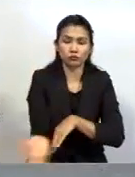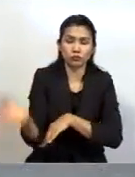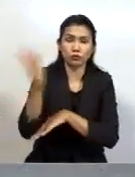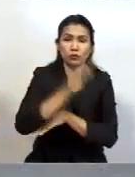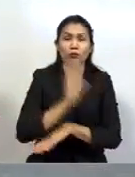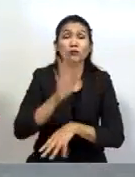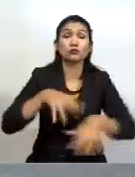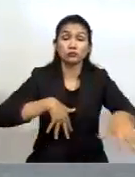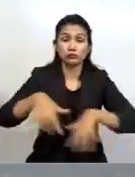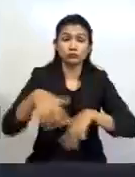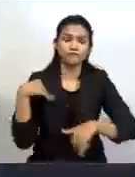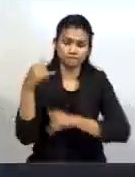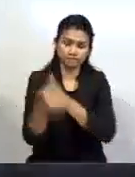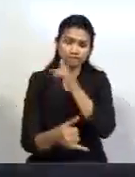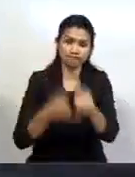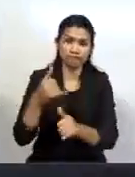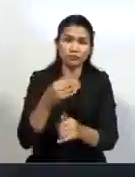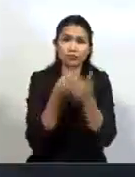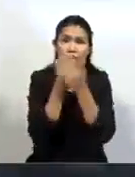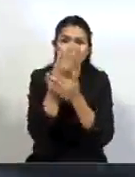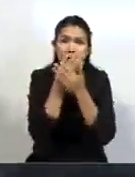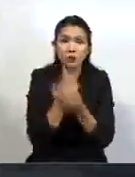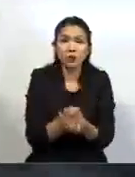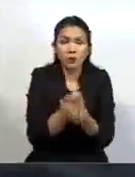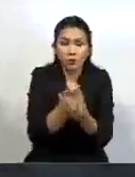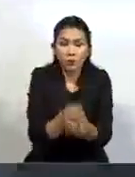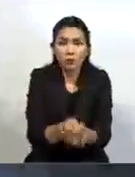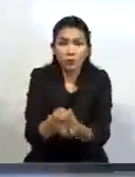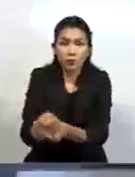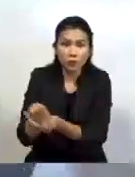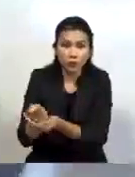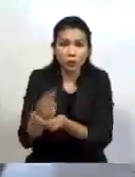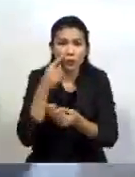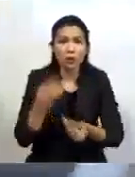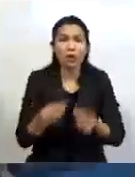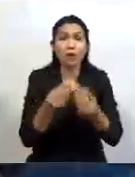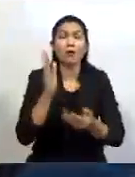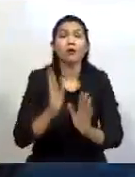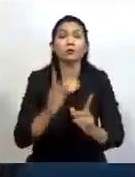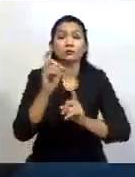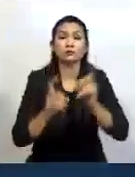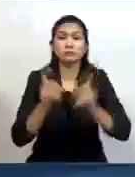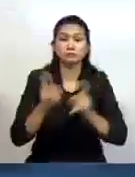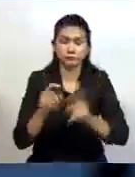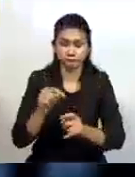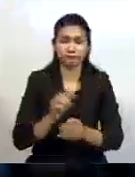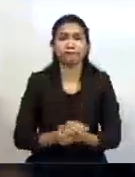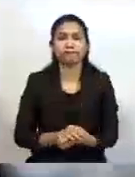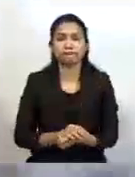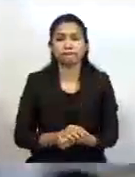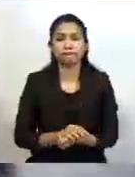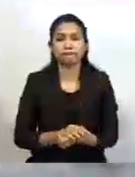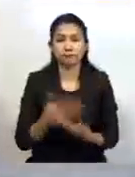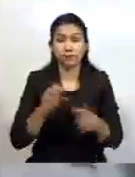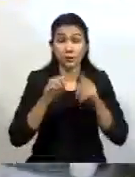พี่น้องประชาชนเดินทางมาวางดอกไม้เพื่อที่จะไว้อาลัยให้กับผู้เสียชีวิตจากเหตุกราดยิงครับโ